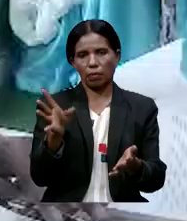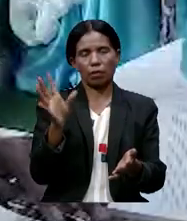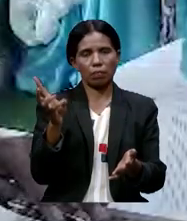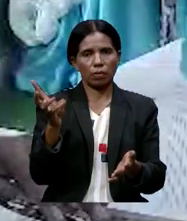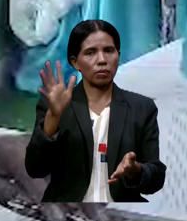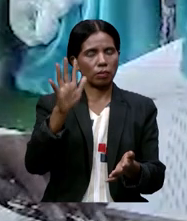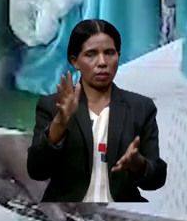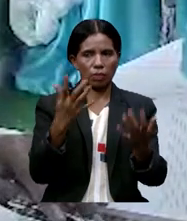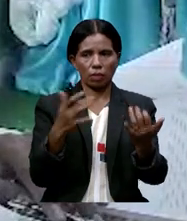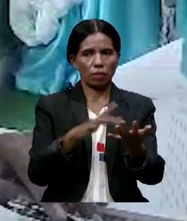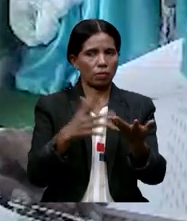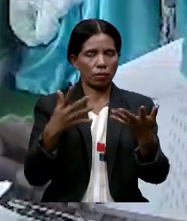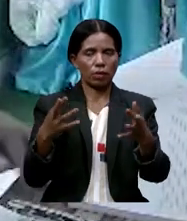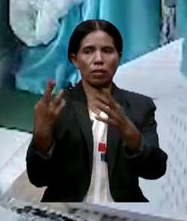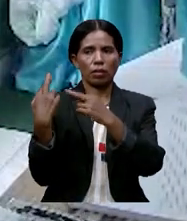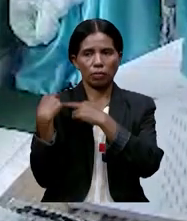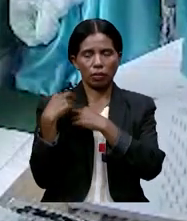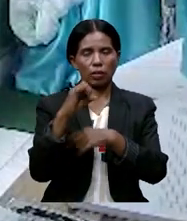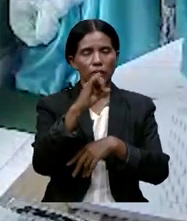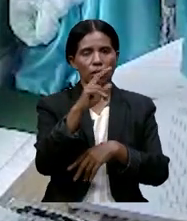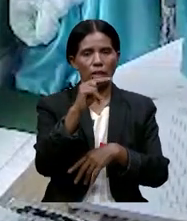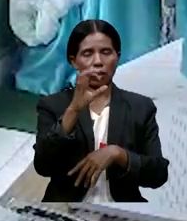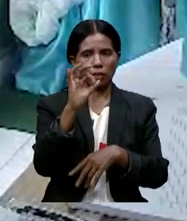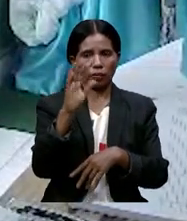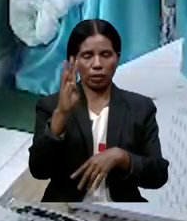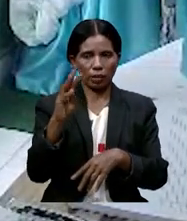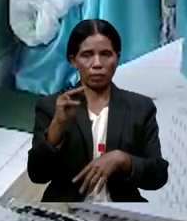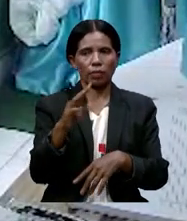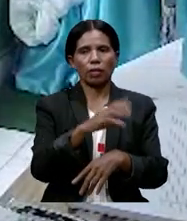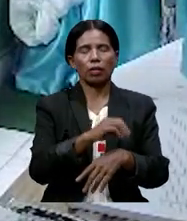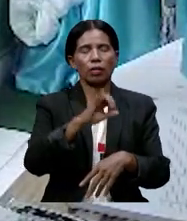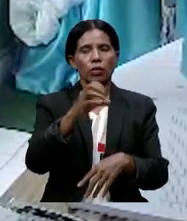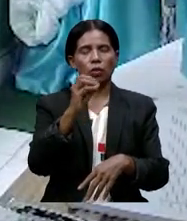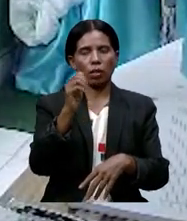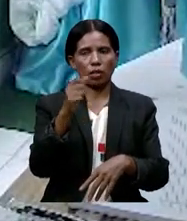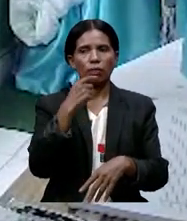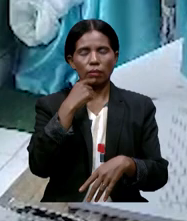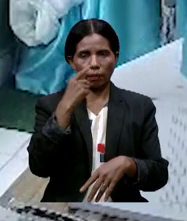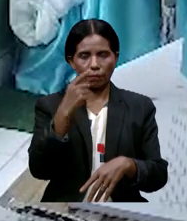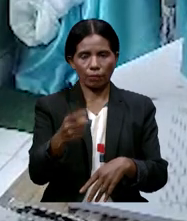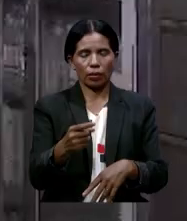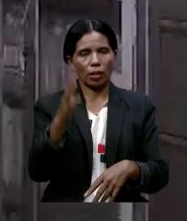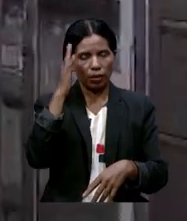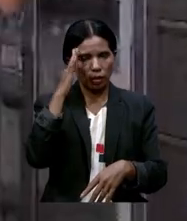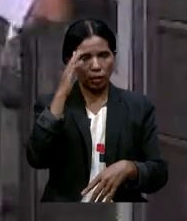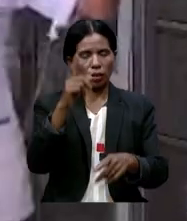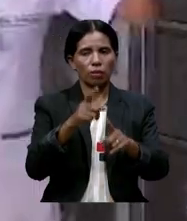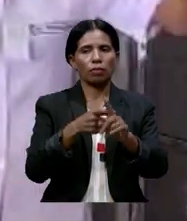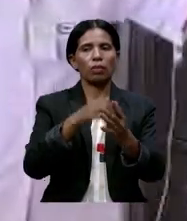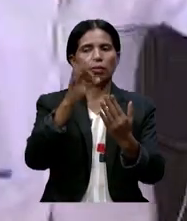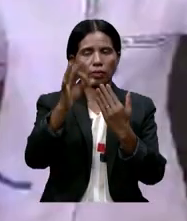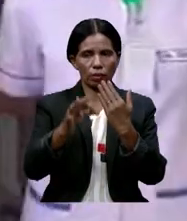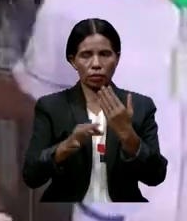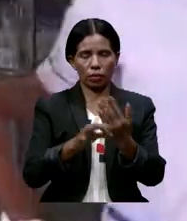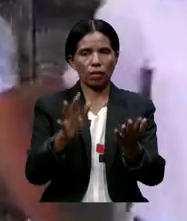kau responsável Instituto Nacional Farmácia no produto médico João Cássio Ximenes reconhece que fula fevereiro